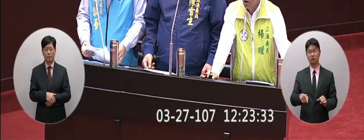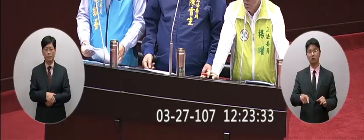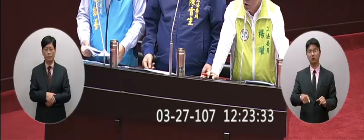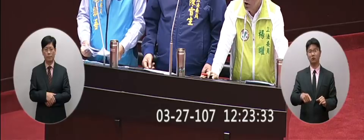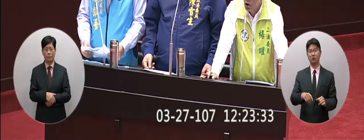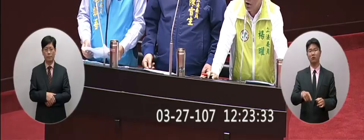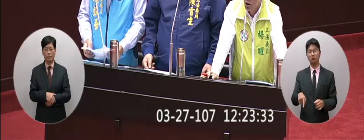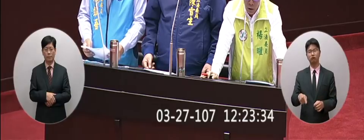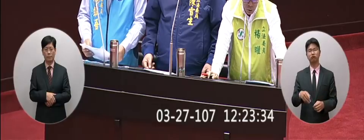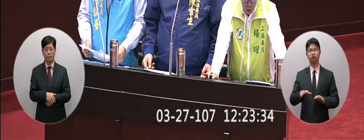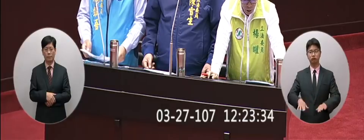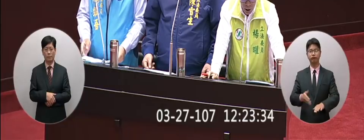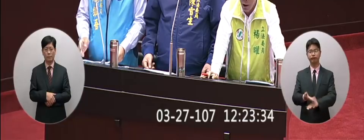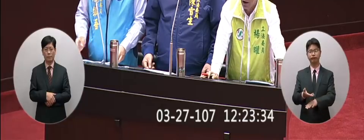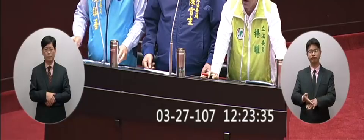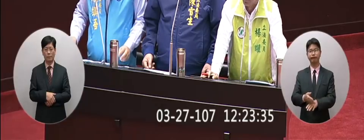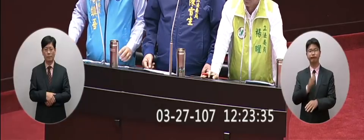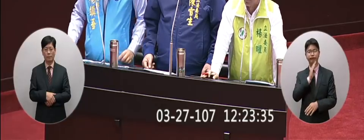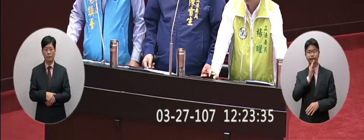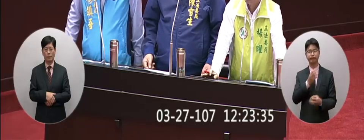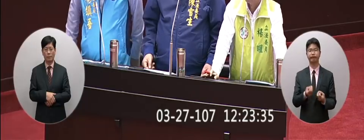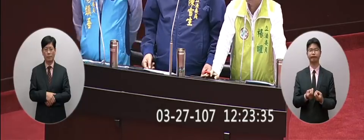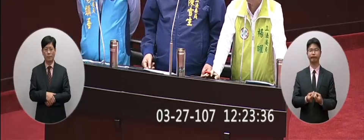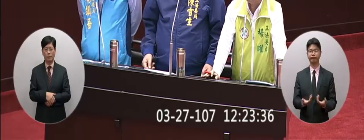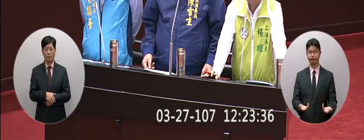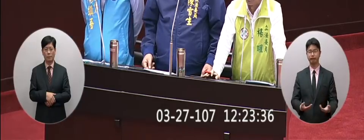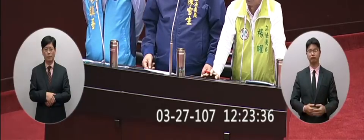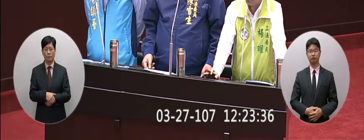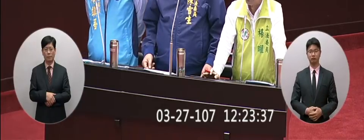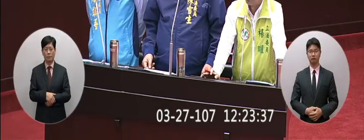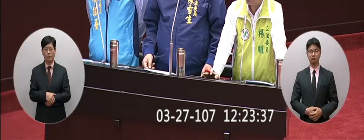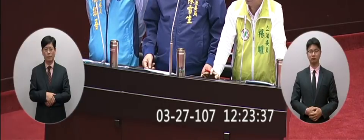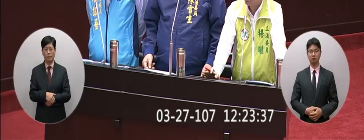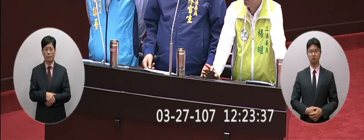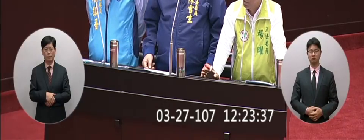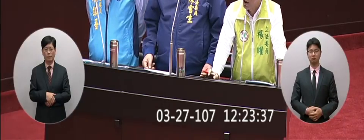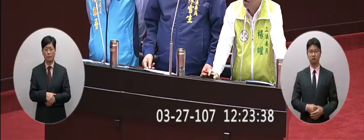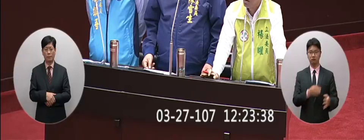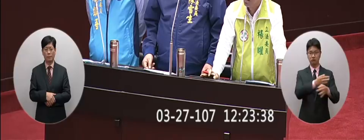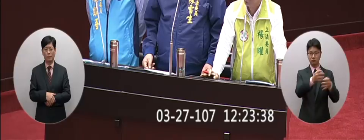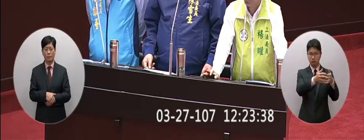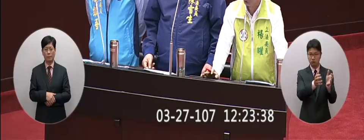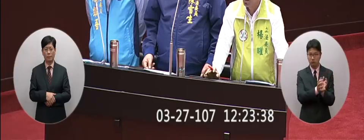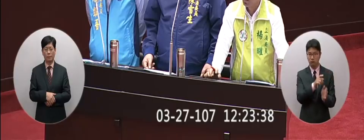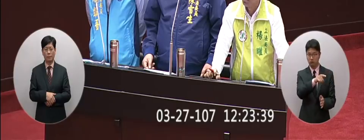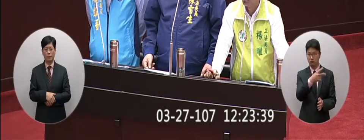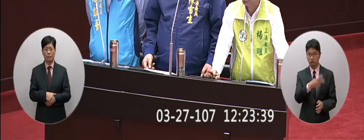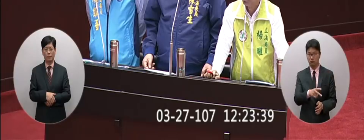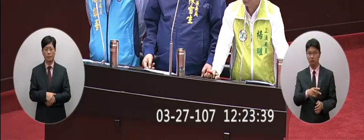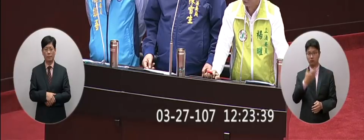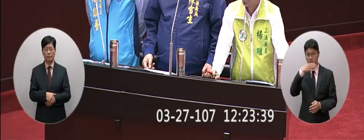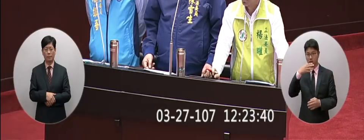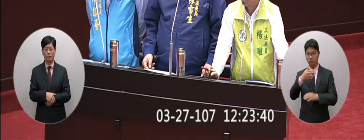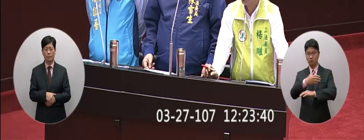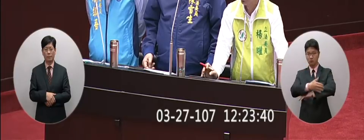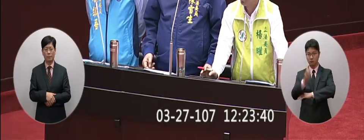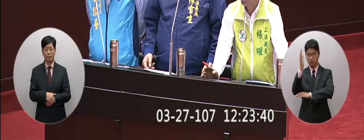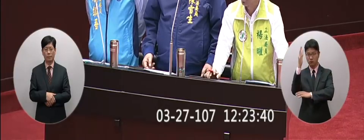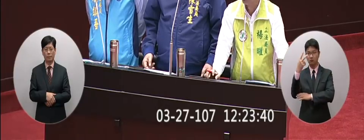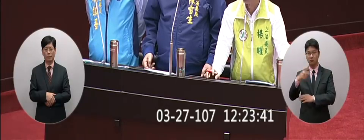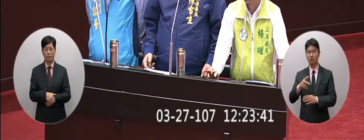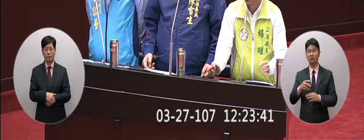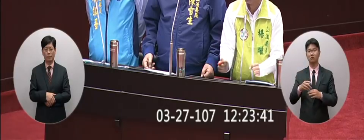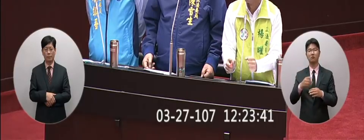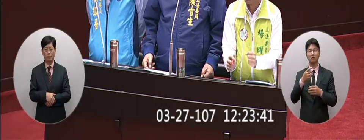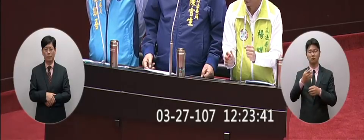了，是不是可以、欸、经济部这边跟澎湖县政府、连江县政府、